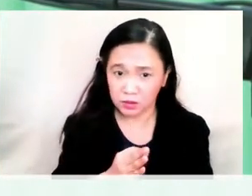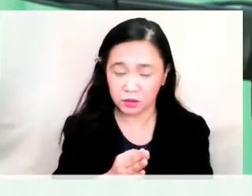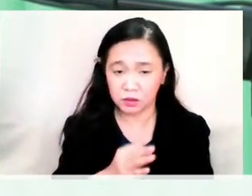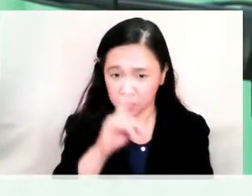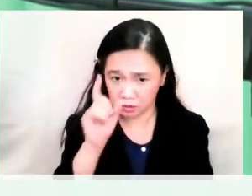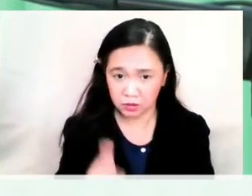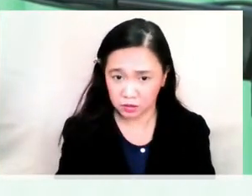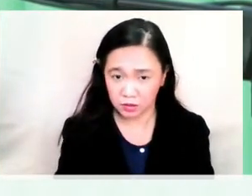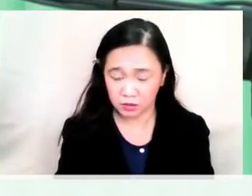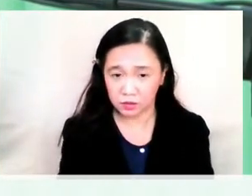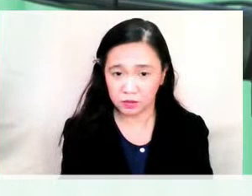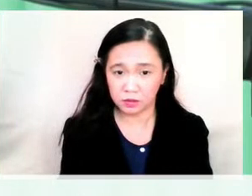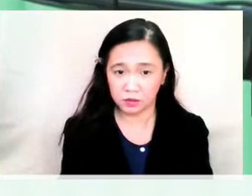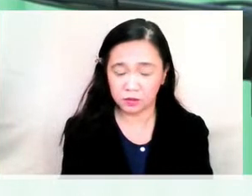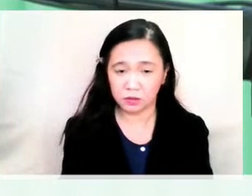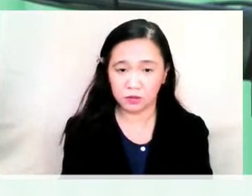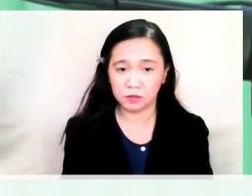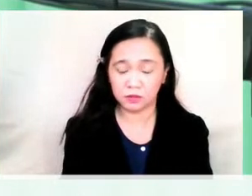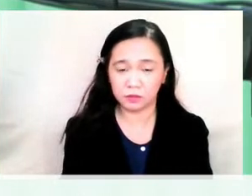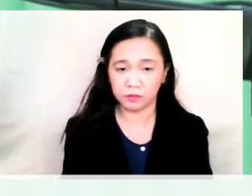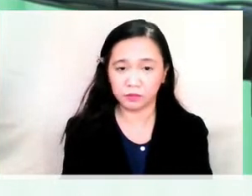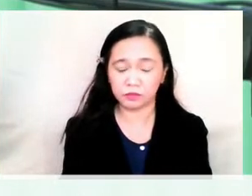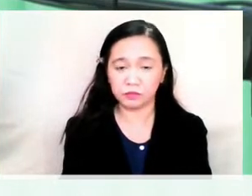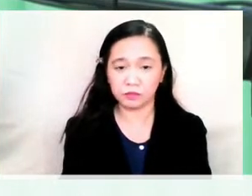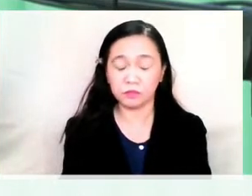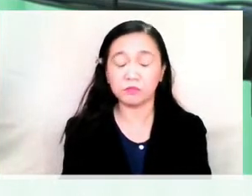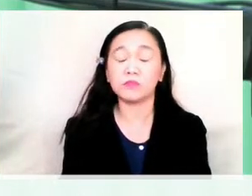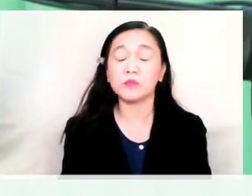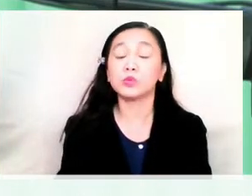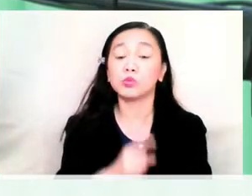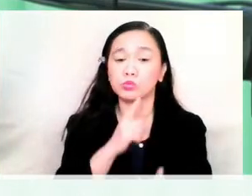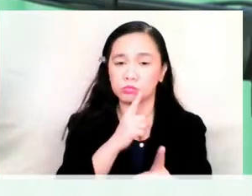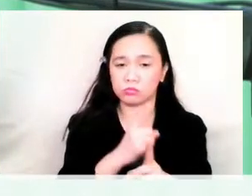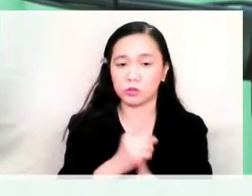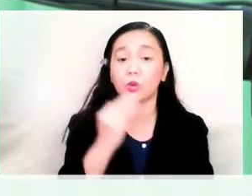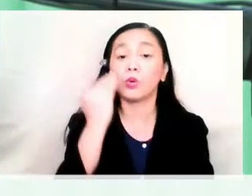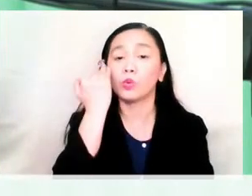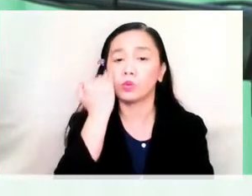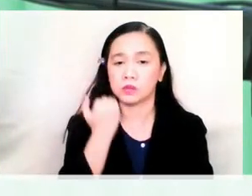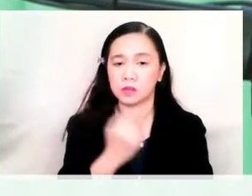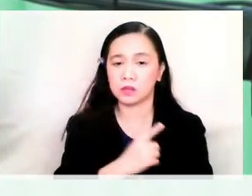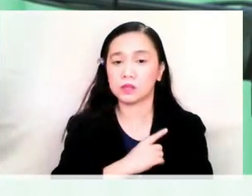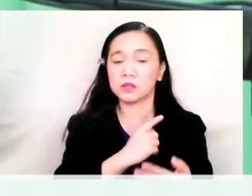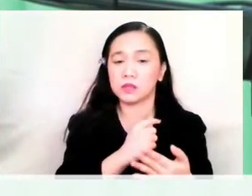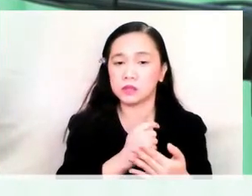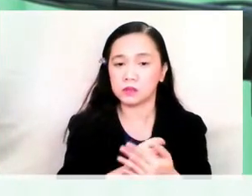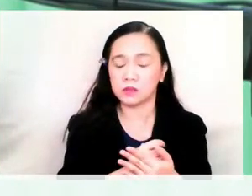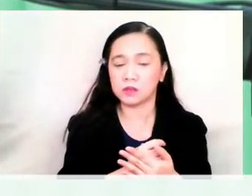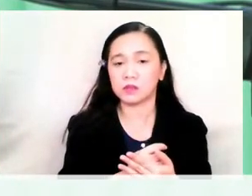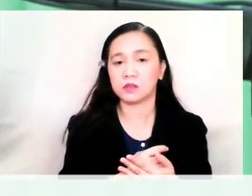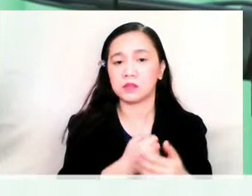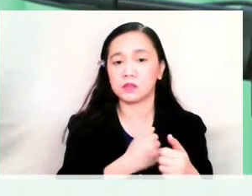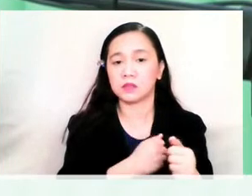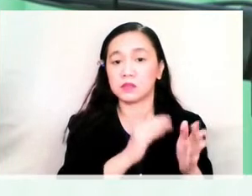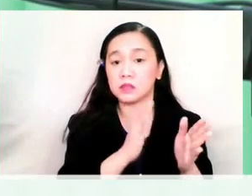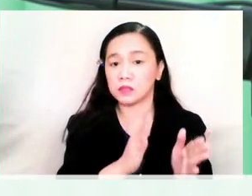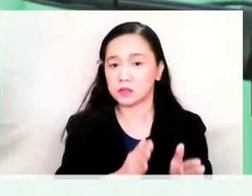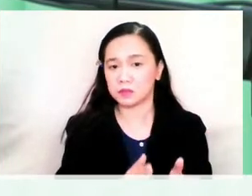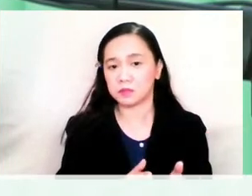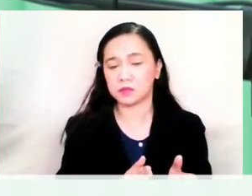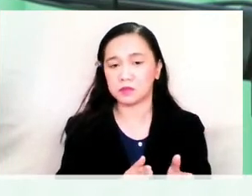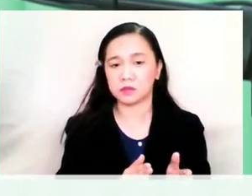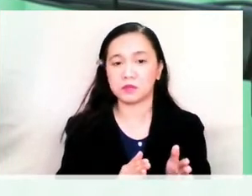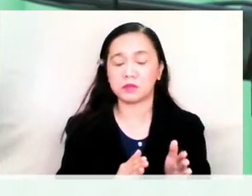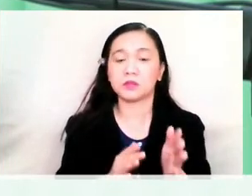Talagang kulang ang tiwala ng mga alagad ni Jesus sa kanyang kapangyarihan. Kaya nung